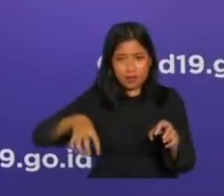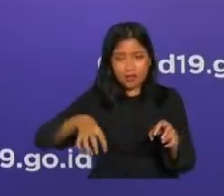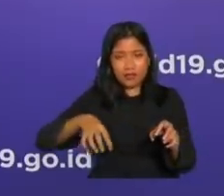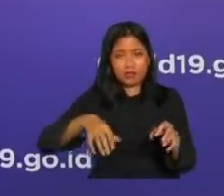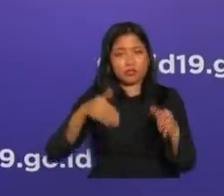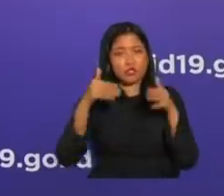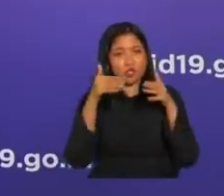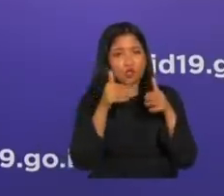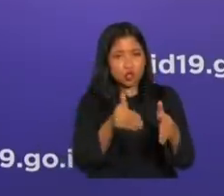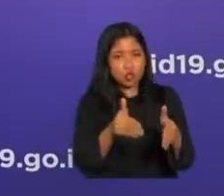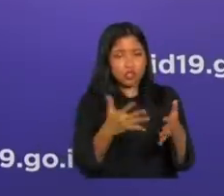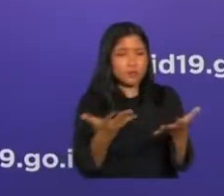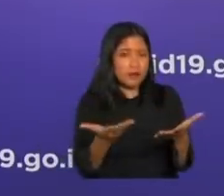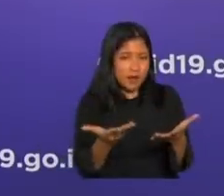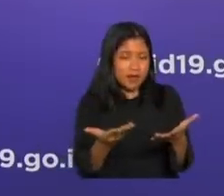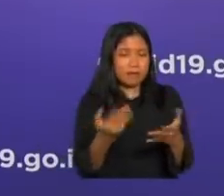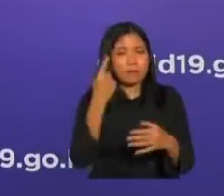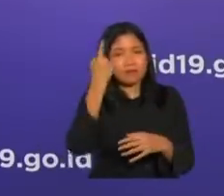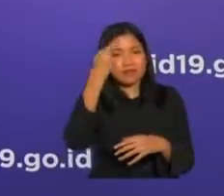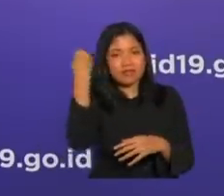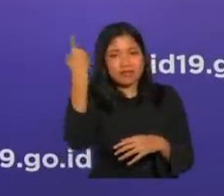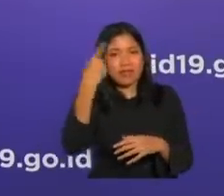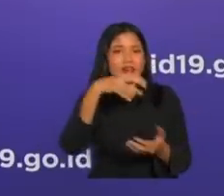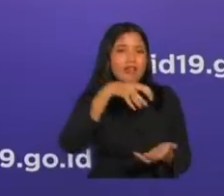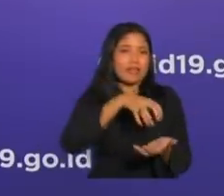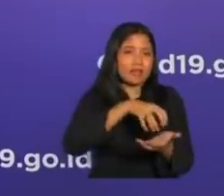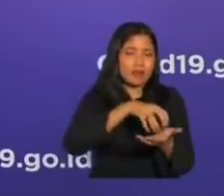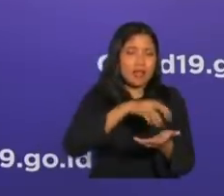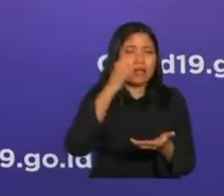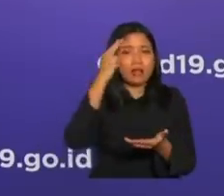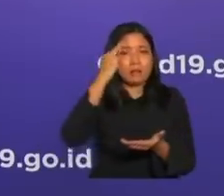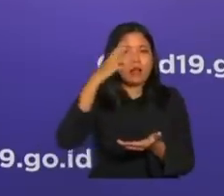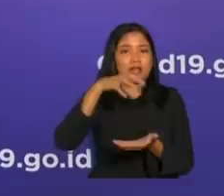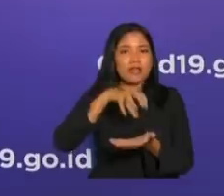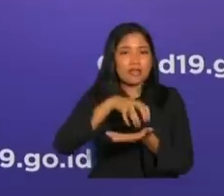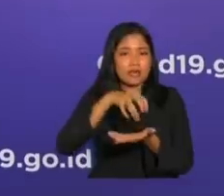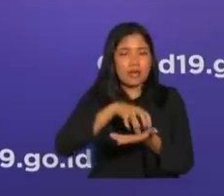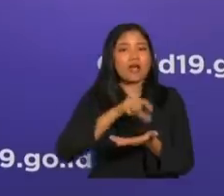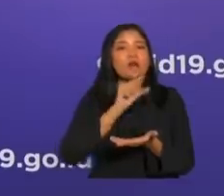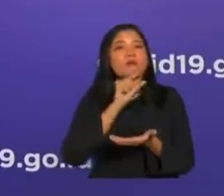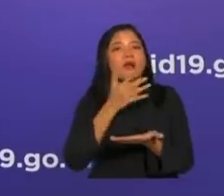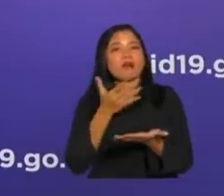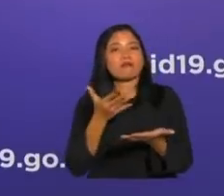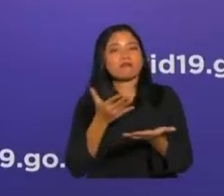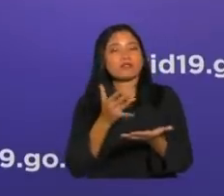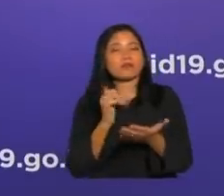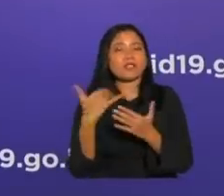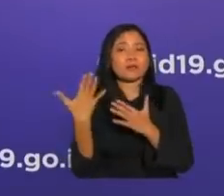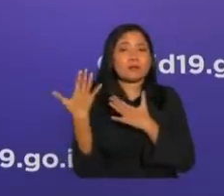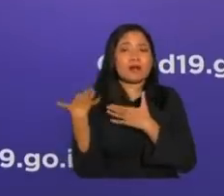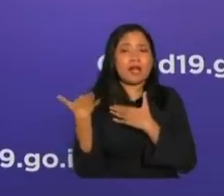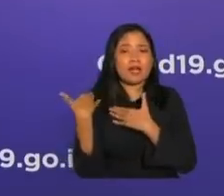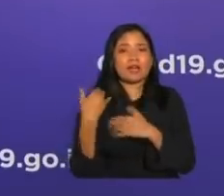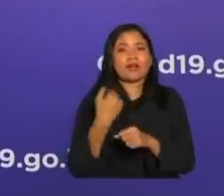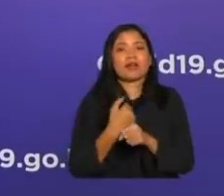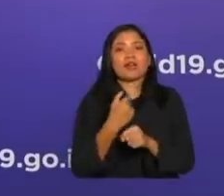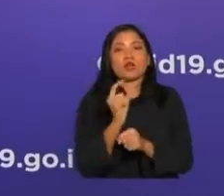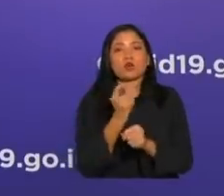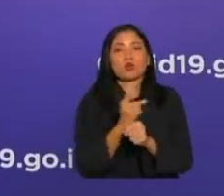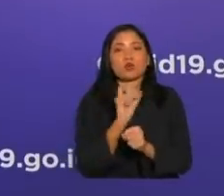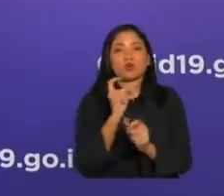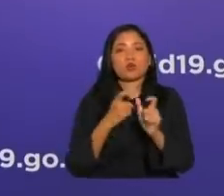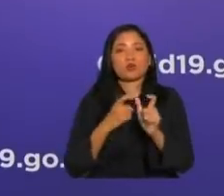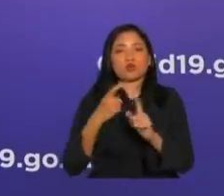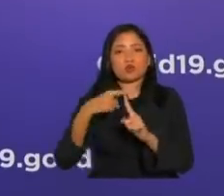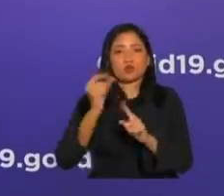spesifik pemerintah daerah kepala daerah agar meningkatkan peran gugus tugas sampai tingkat